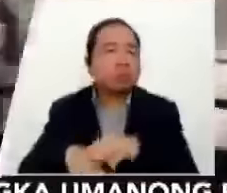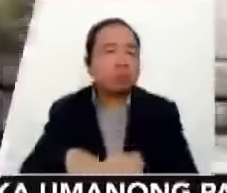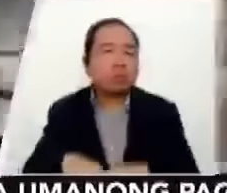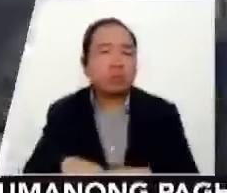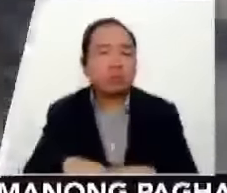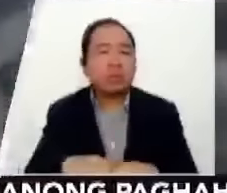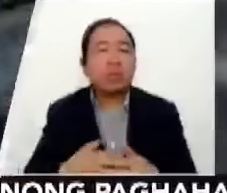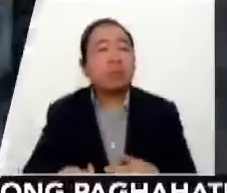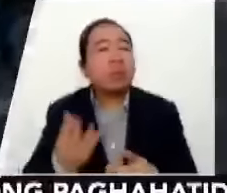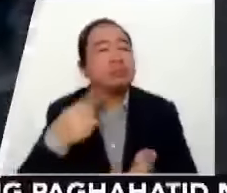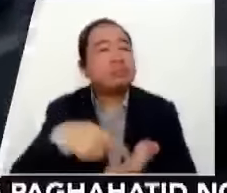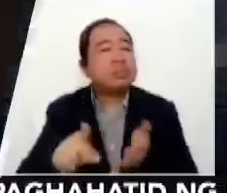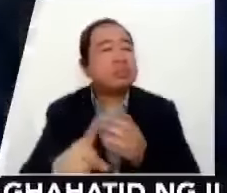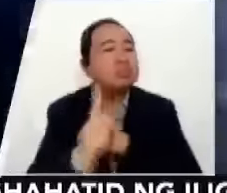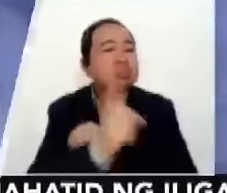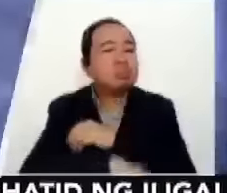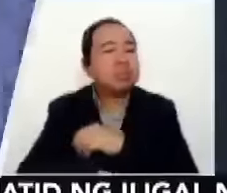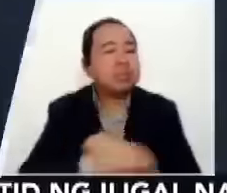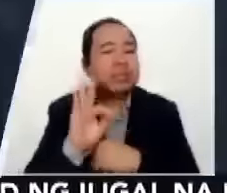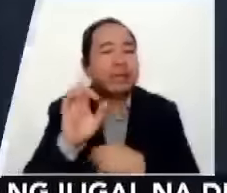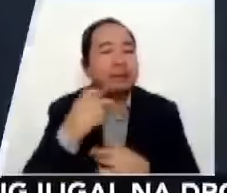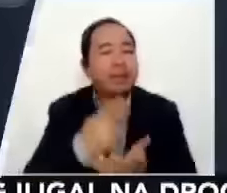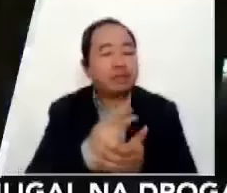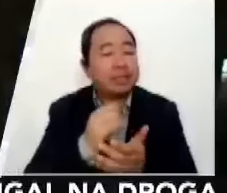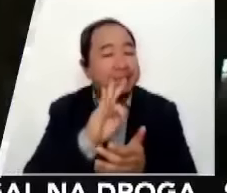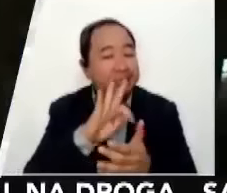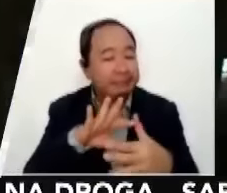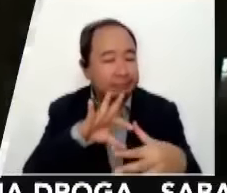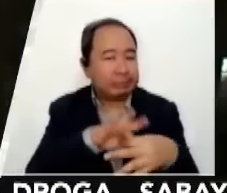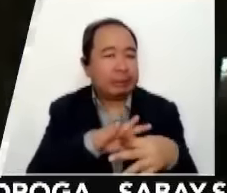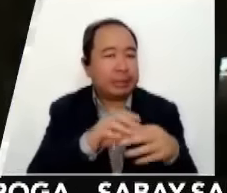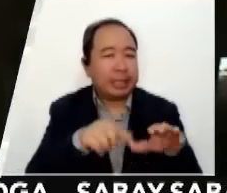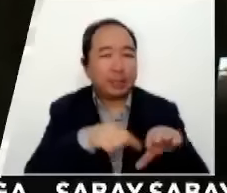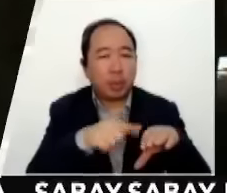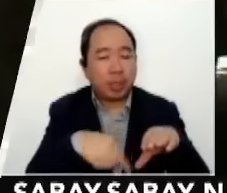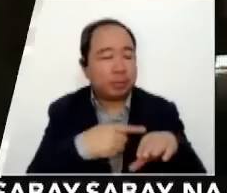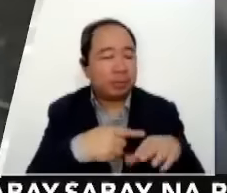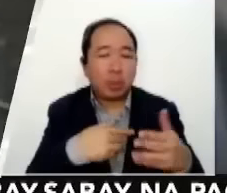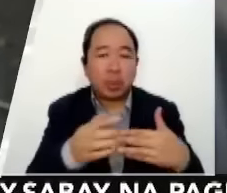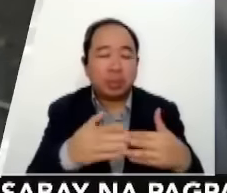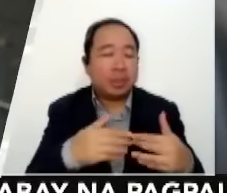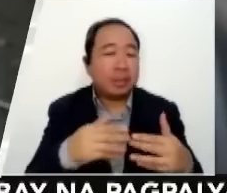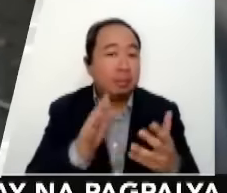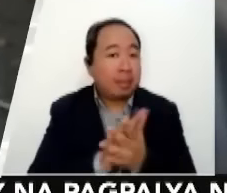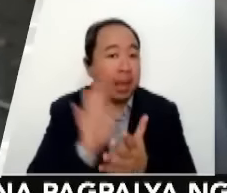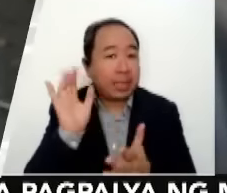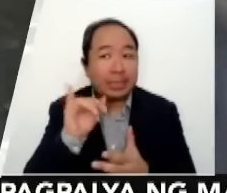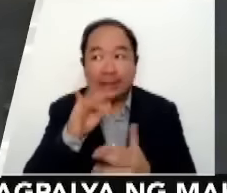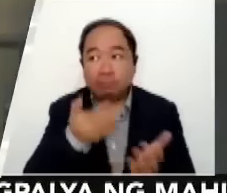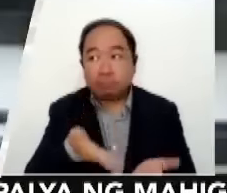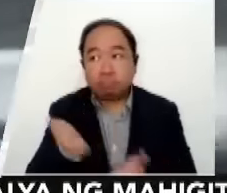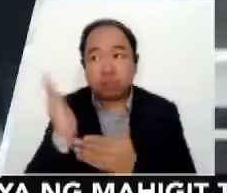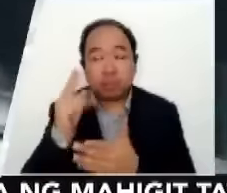na sasakyan, mapamotorsiklo man o four-wheel vehicle. Mas mahal kapag sa impounding area na